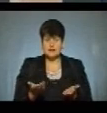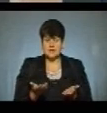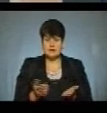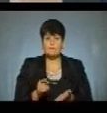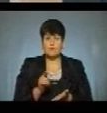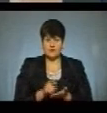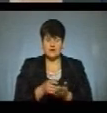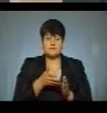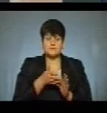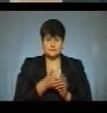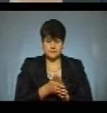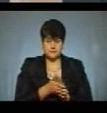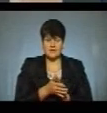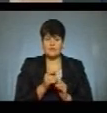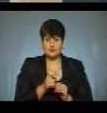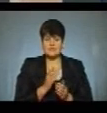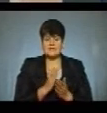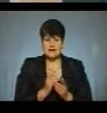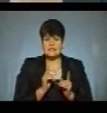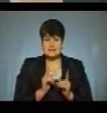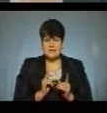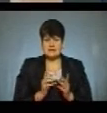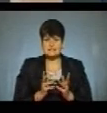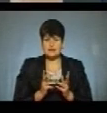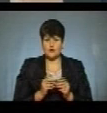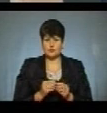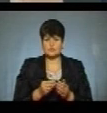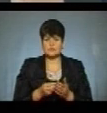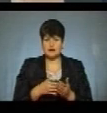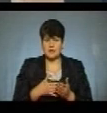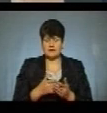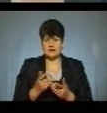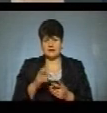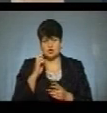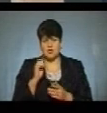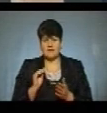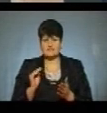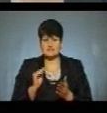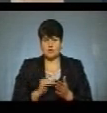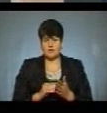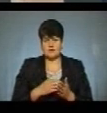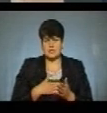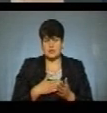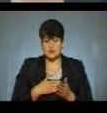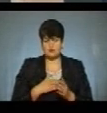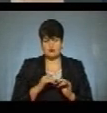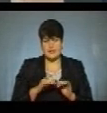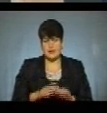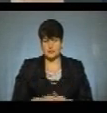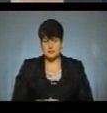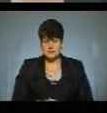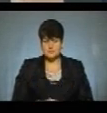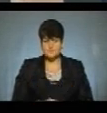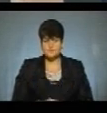повинні йти, вони йдуть тільки за рахунок тарифу, який держава встановлює на нашу експлуатаційну діяльність.